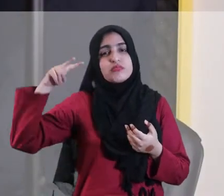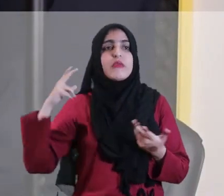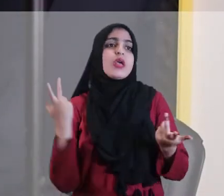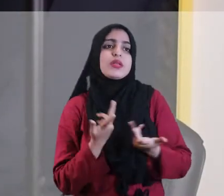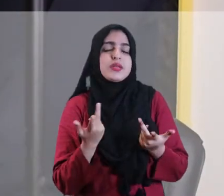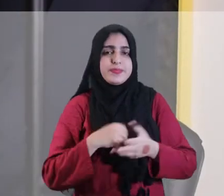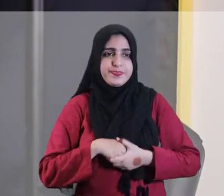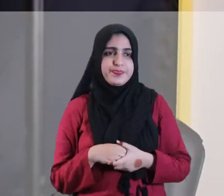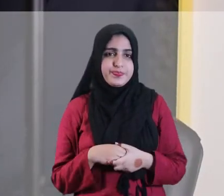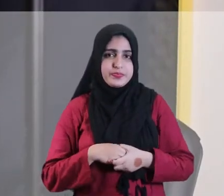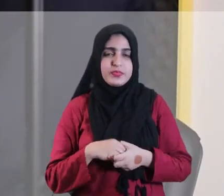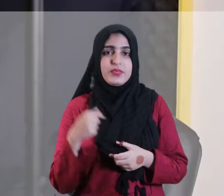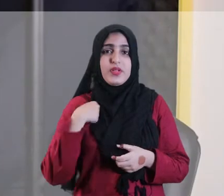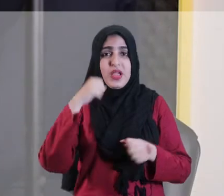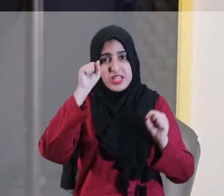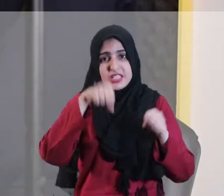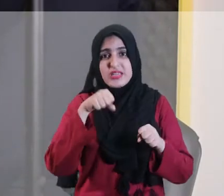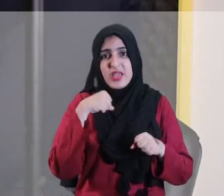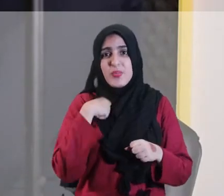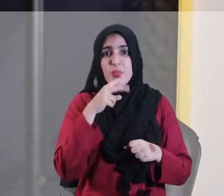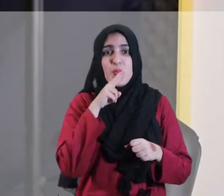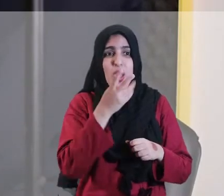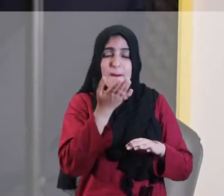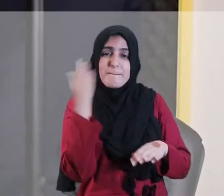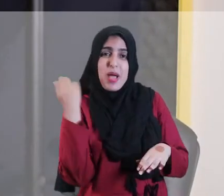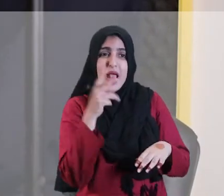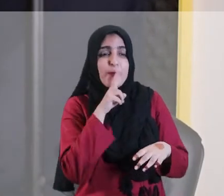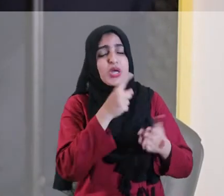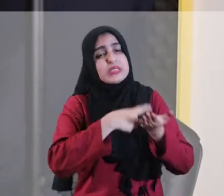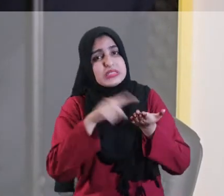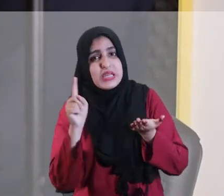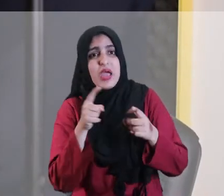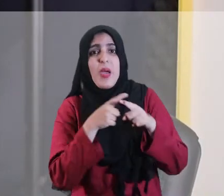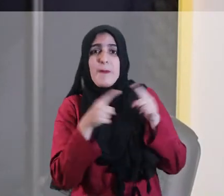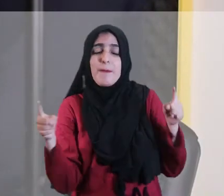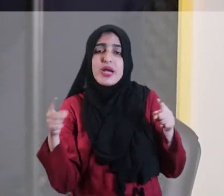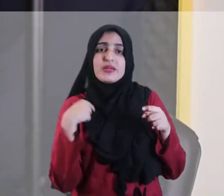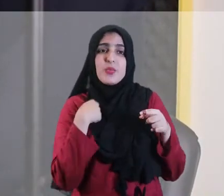सब्सक्राइब नहीं किया तो इस